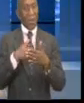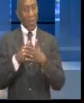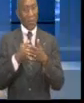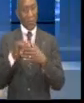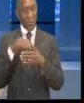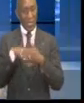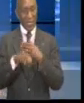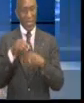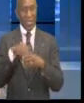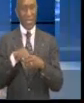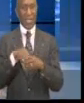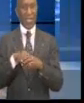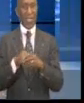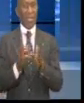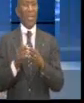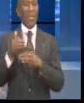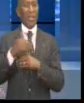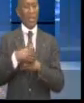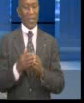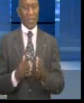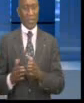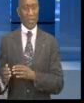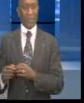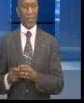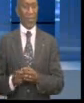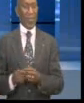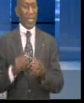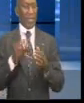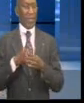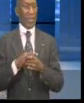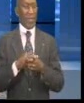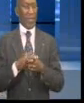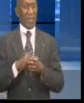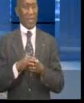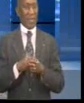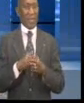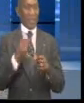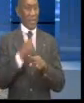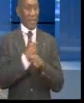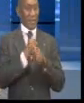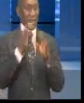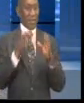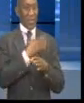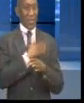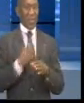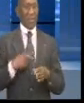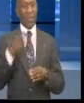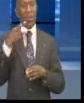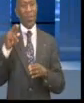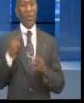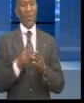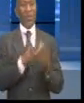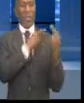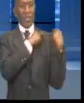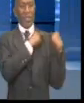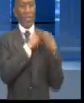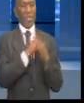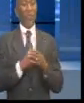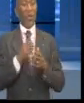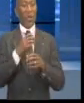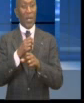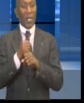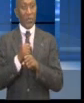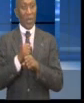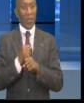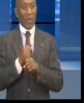Les agents et cadres de quelques entreprises reçoivent déjà leur panier de Noël et les expatriés de Roissy Mining ont